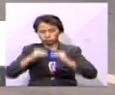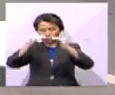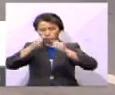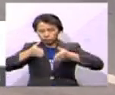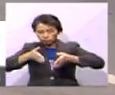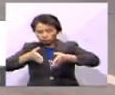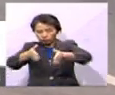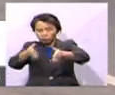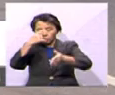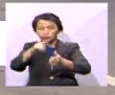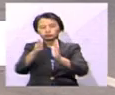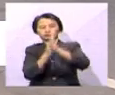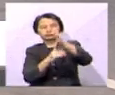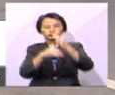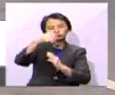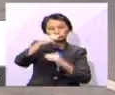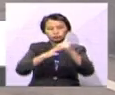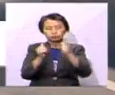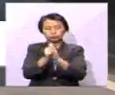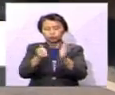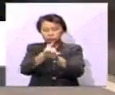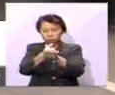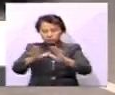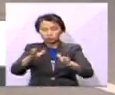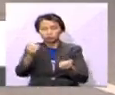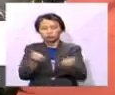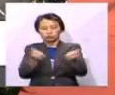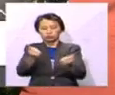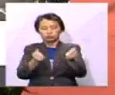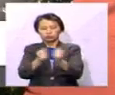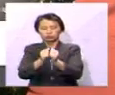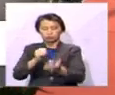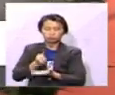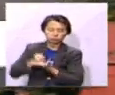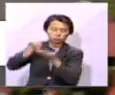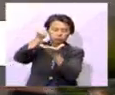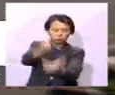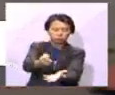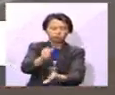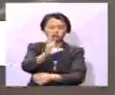raya berkenaan untuk keselesaan dan keselamatan pengguna dengan peruntukan sebanyak